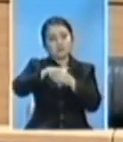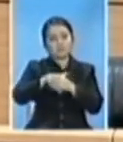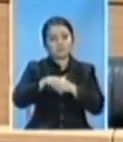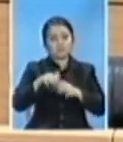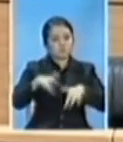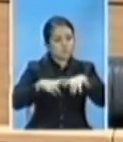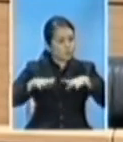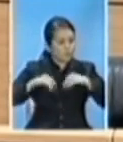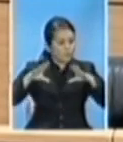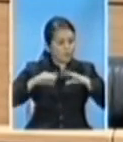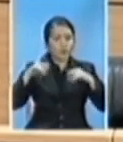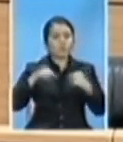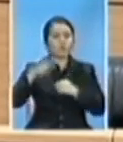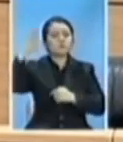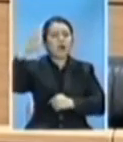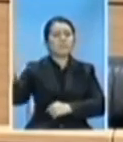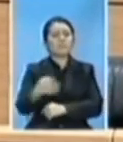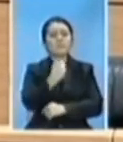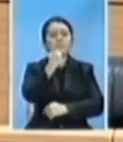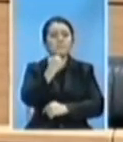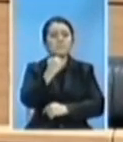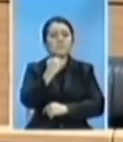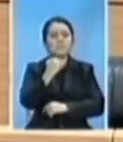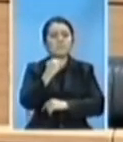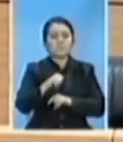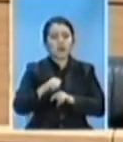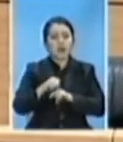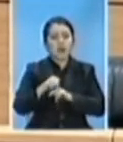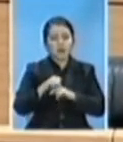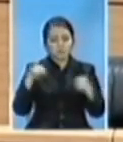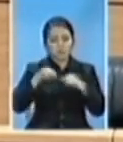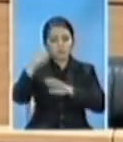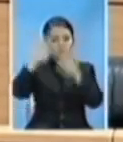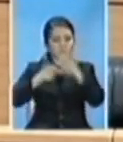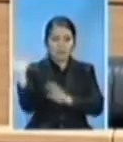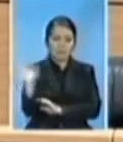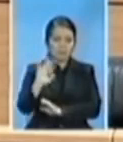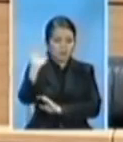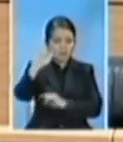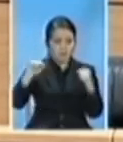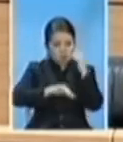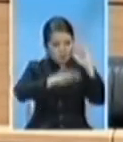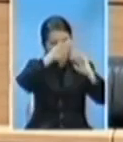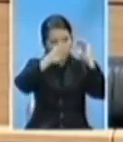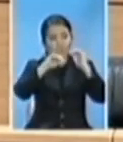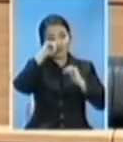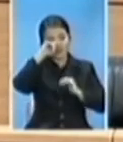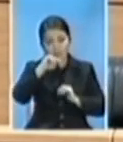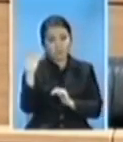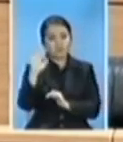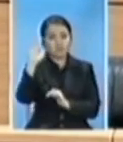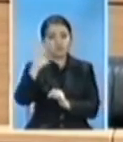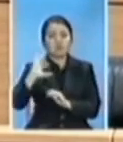าเขารู้แล้วว่าการรัฐประหารนั้นไม่ใช่คำตอบของการพัฒนาประเทศในโลกสมัย